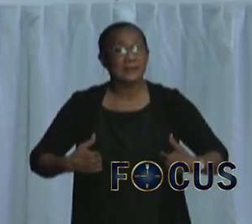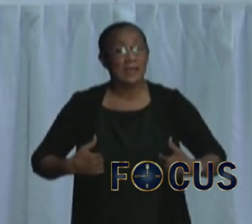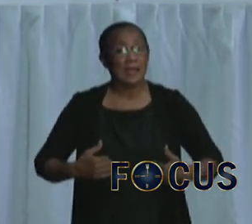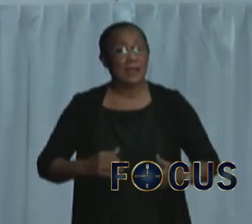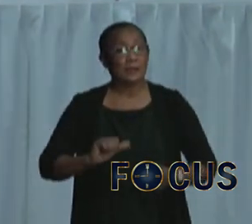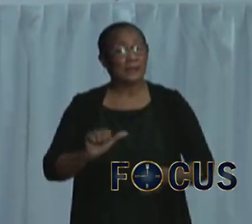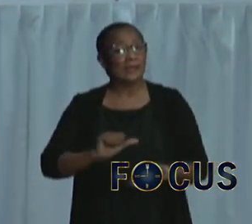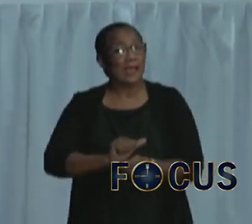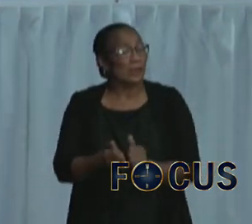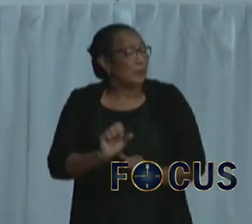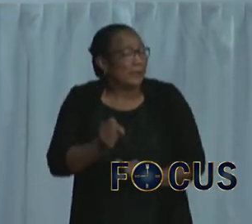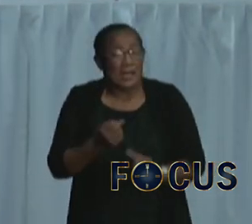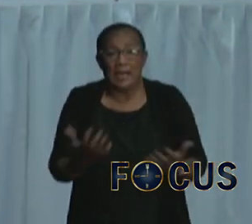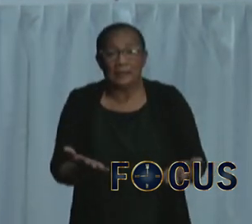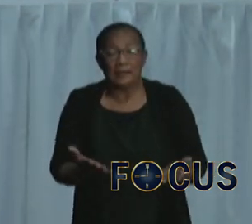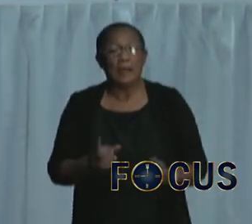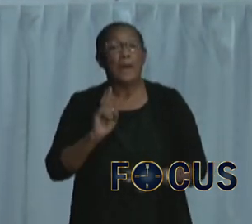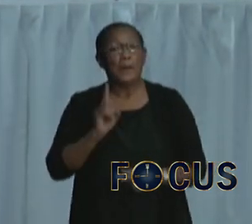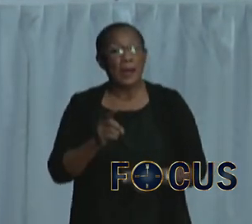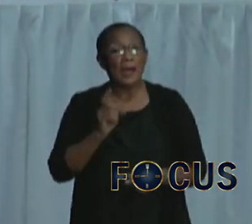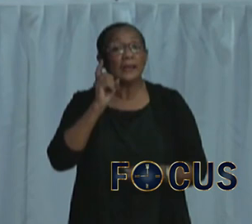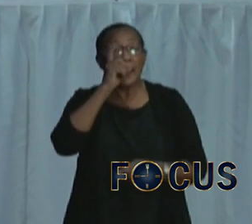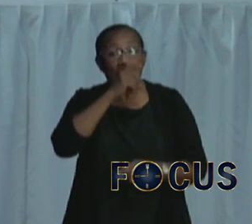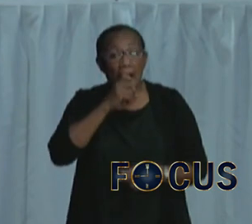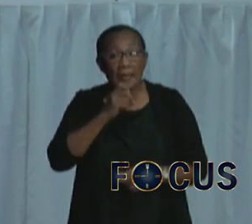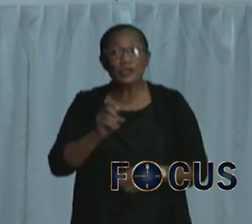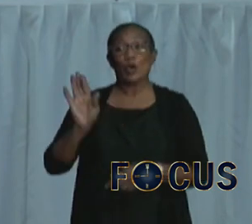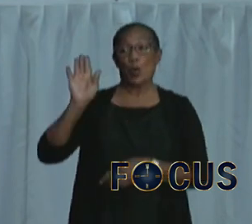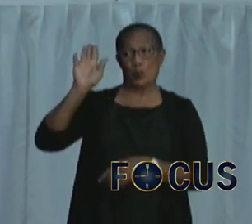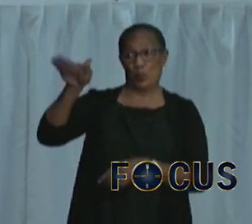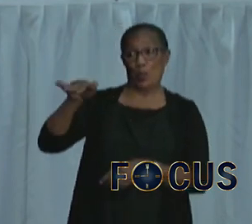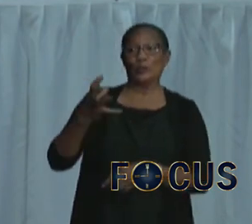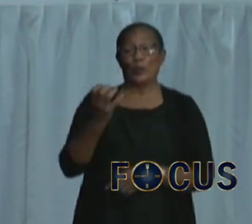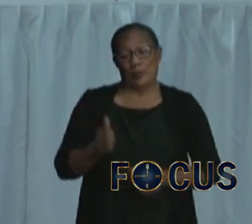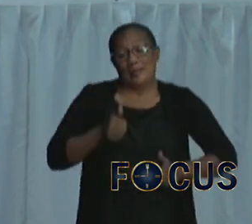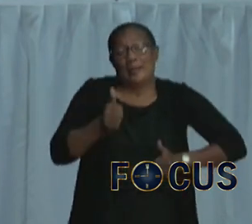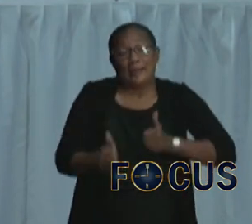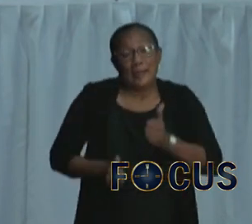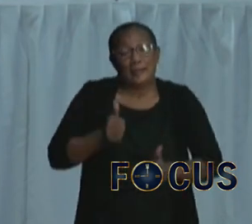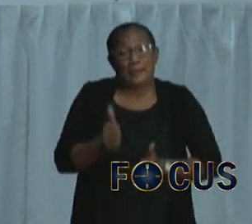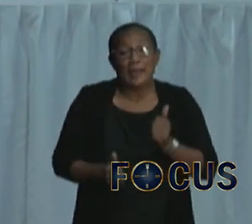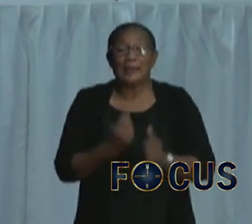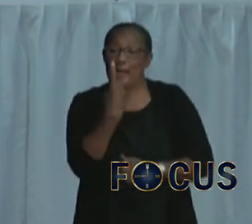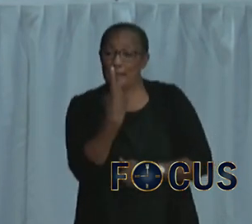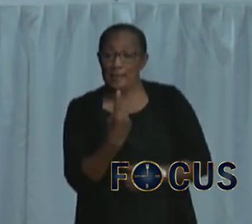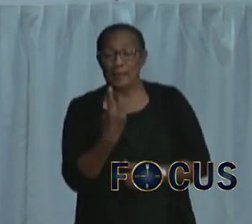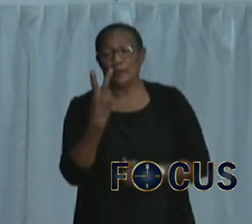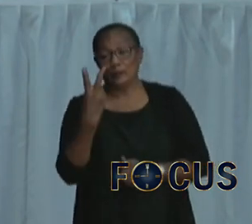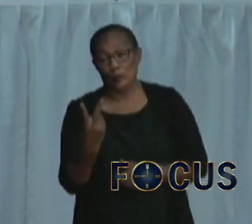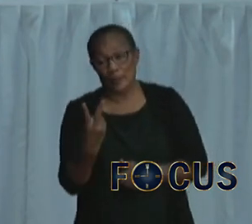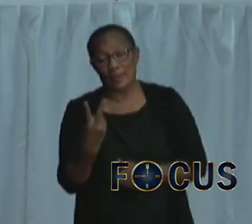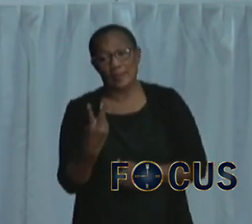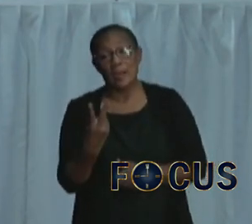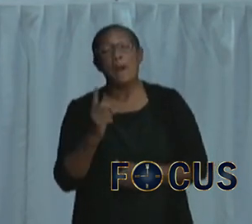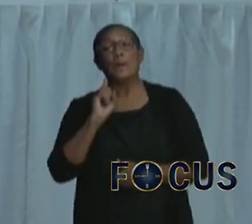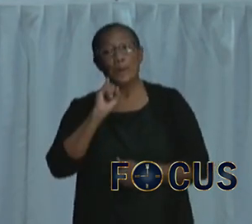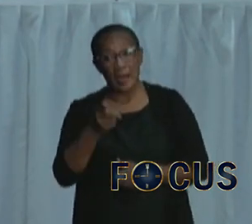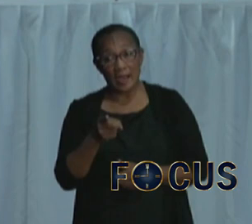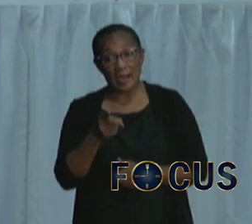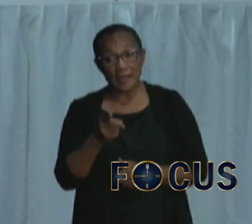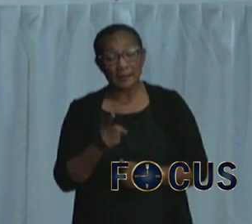Dat kunnen we niet doen. Maar als je buiten wilt joggen in je eentje of met z'n tweeën met inachtneming van